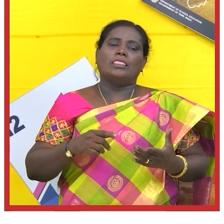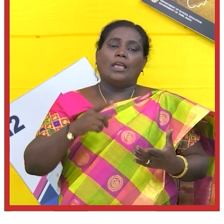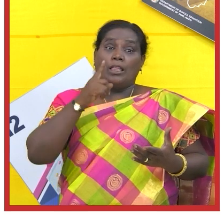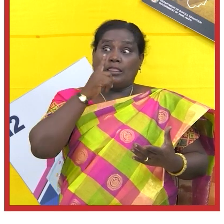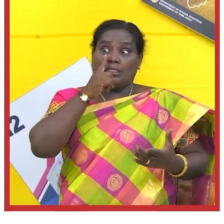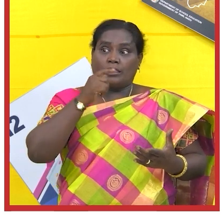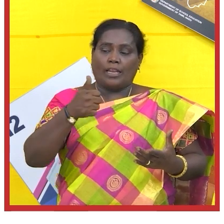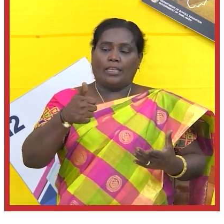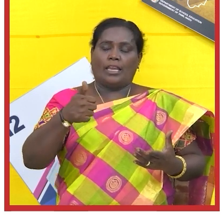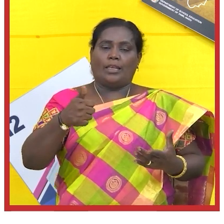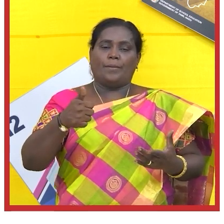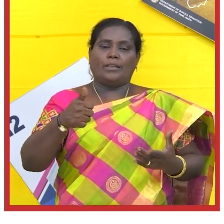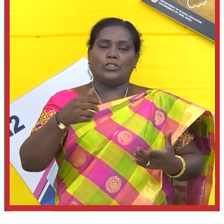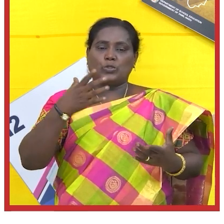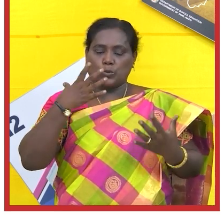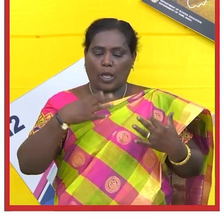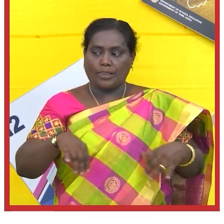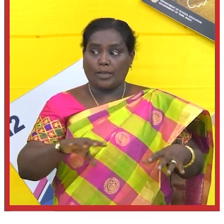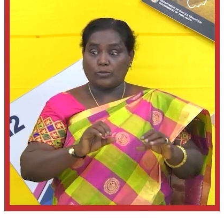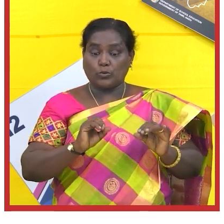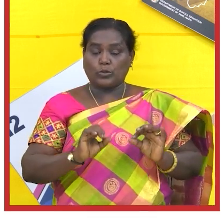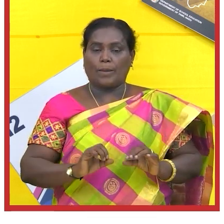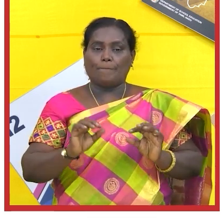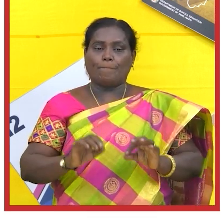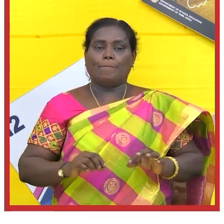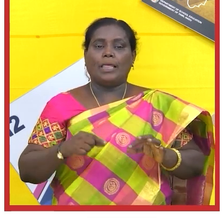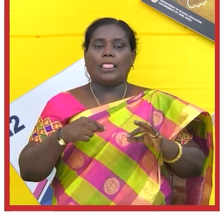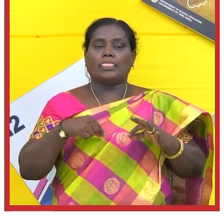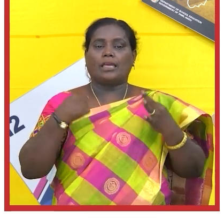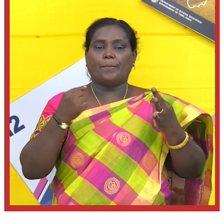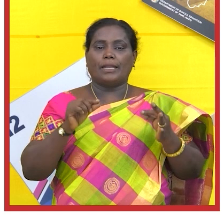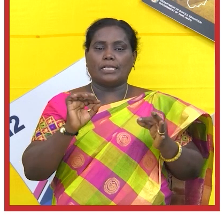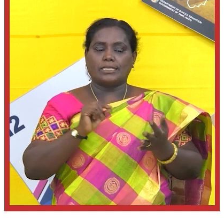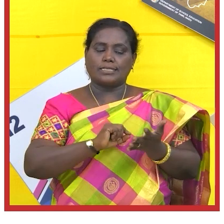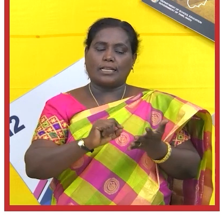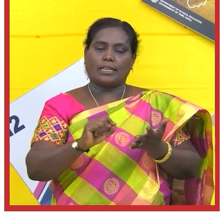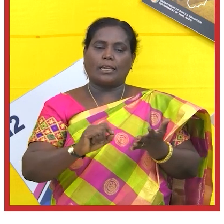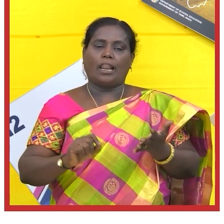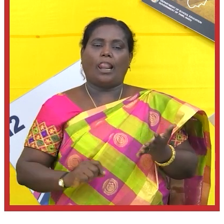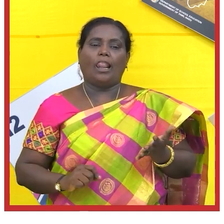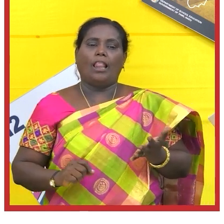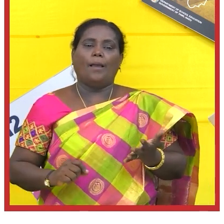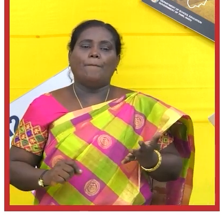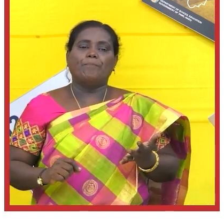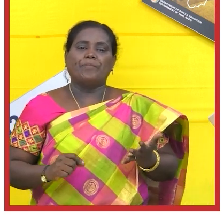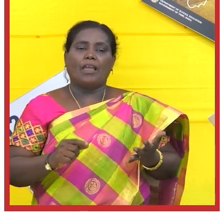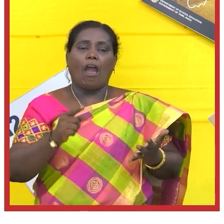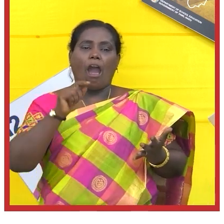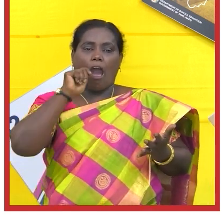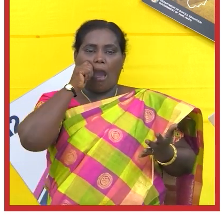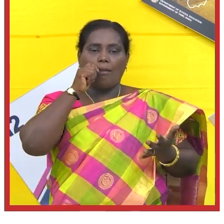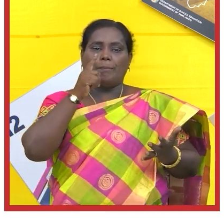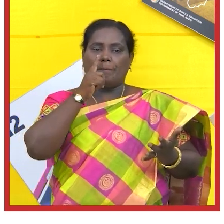சுகாதாரத்தை வலியுறுத்துகிறது. அதேபோல் திருமண சட்டங்கள், ஆண் பெண் திருமண வயது போன்ற திருமண